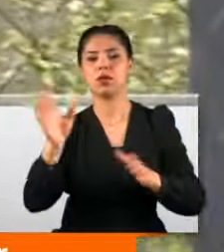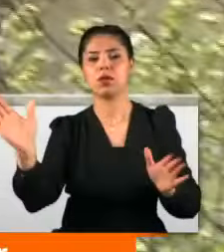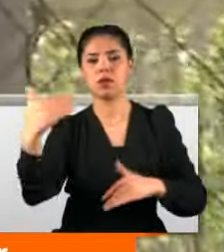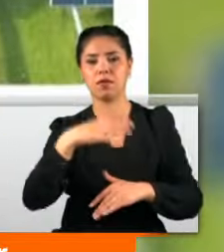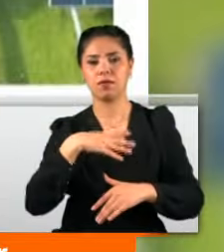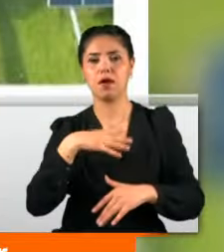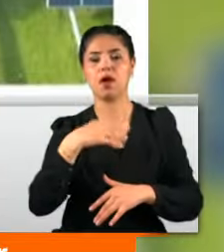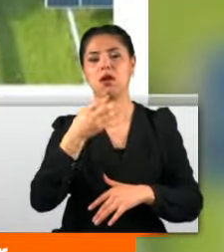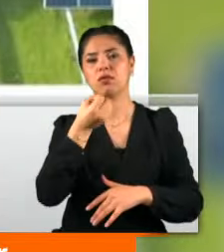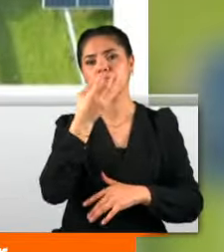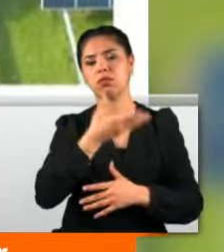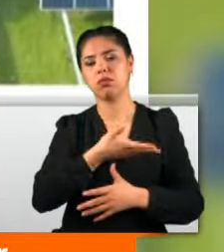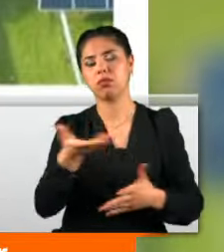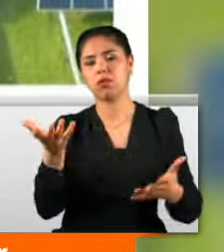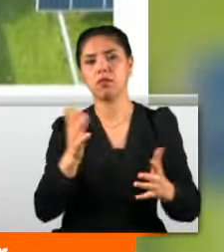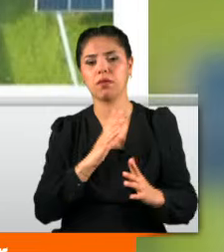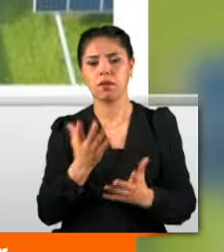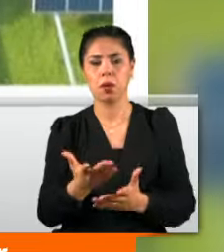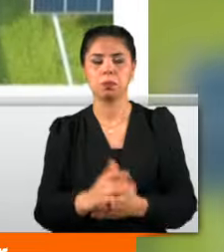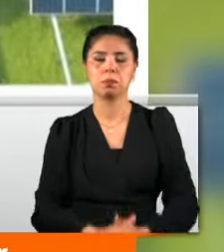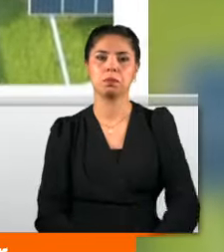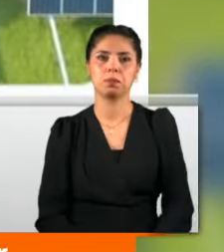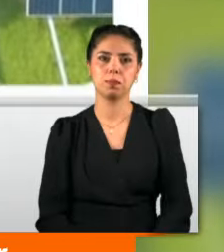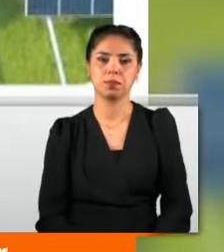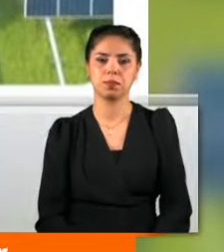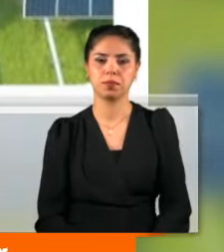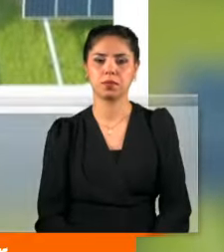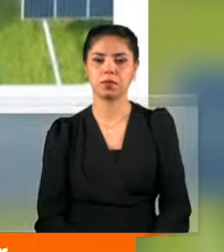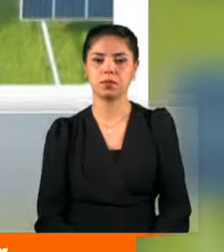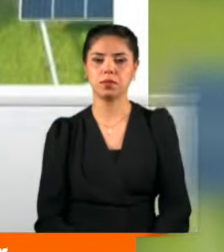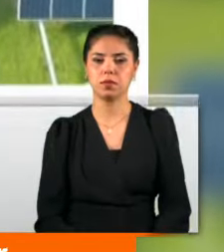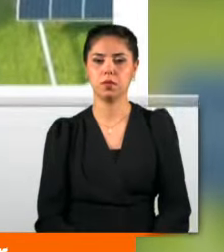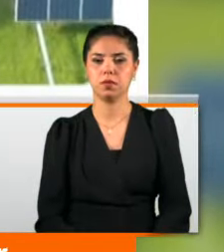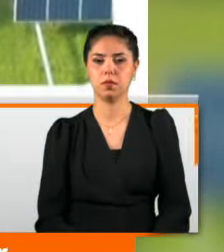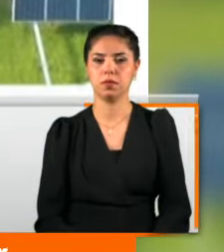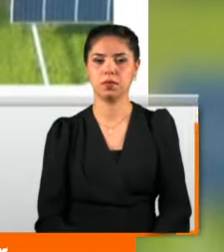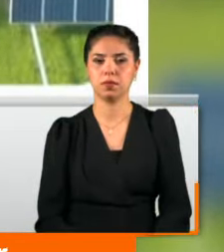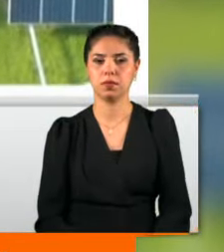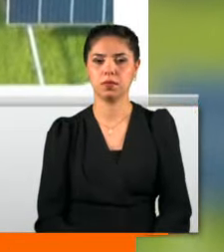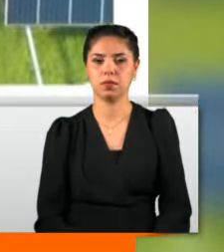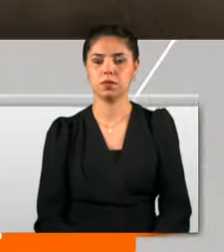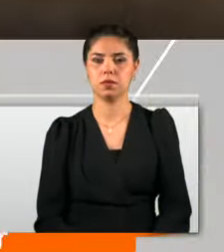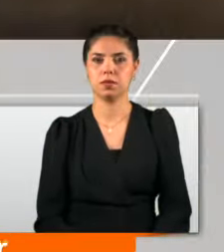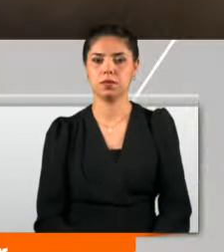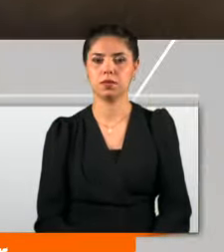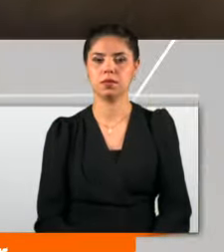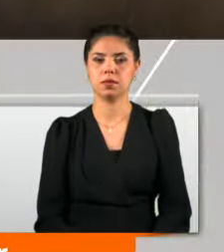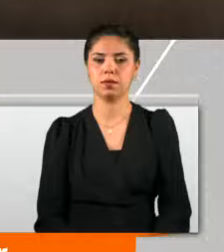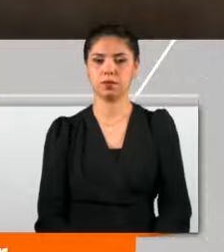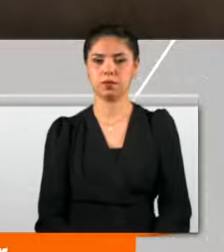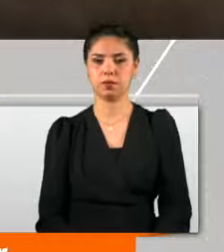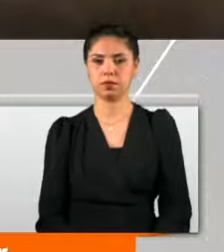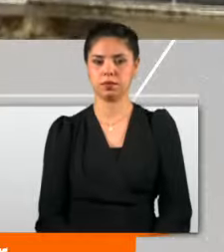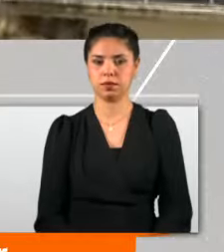çalılar var 4 parsel alana bir parsel hediye ve 8 parsel alana adet fiyatı 2.000 almışlardır